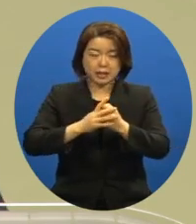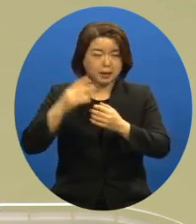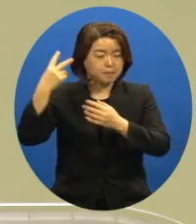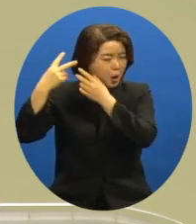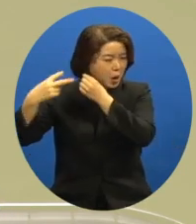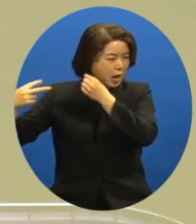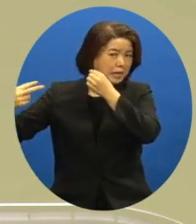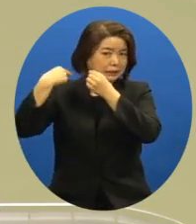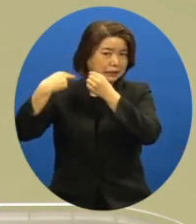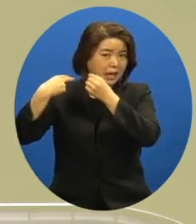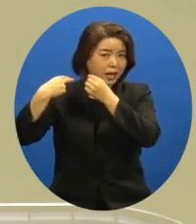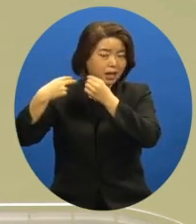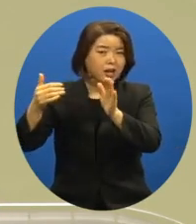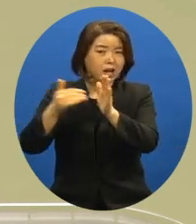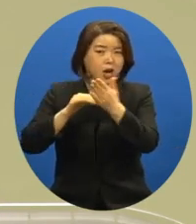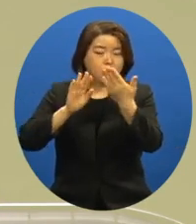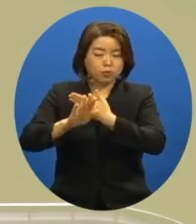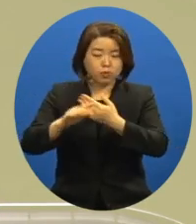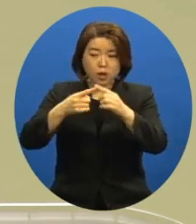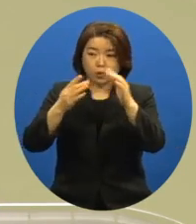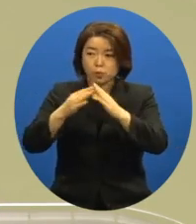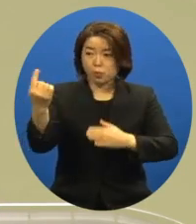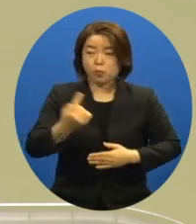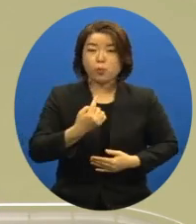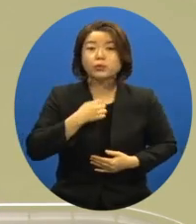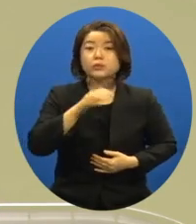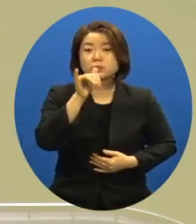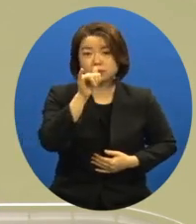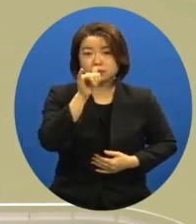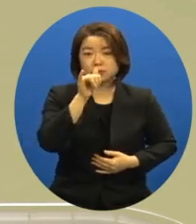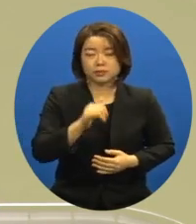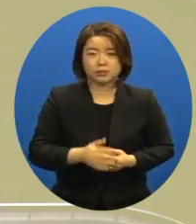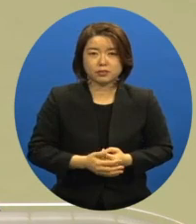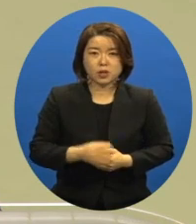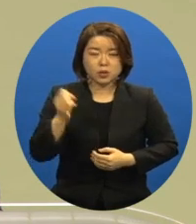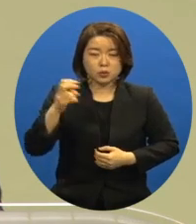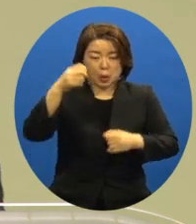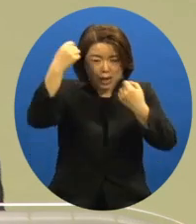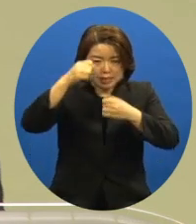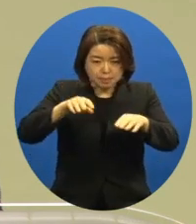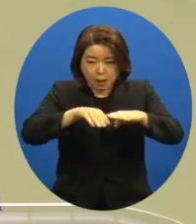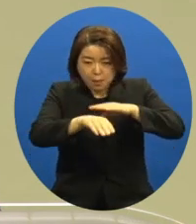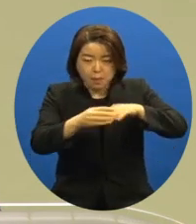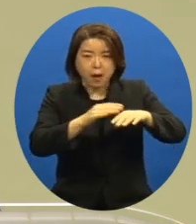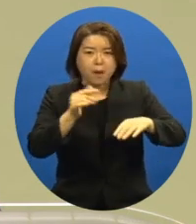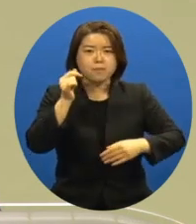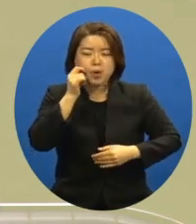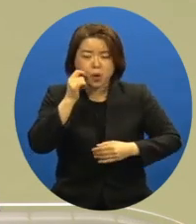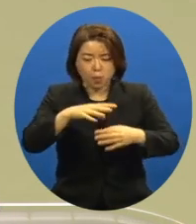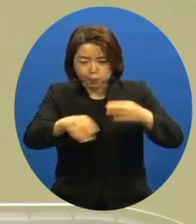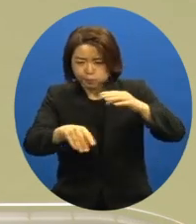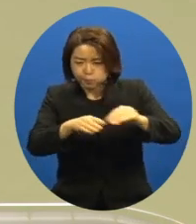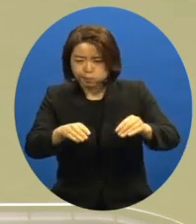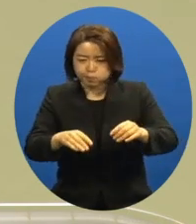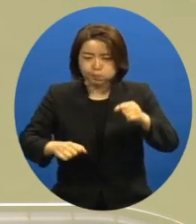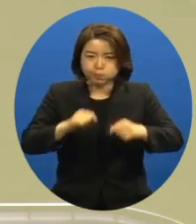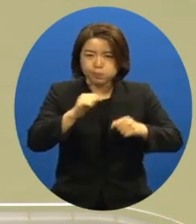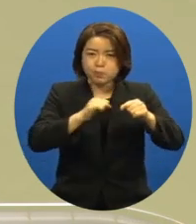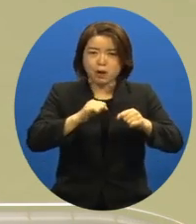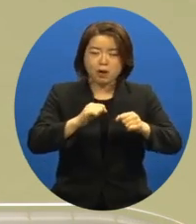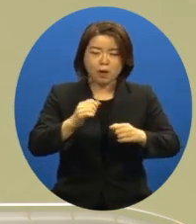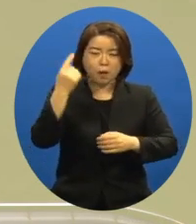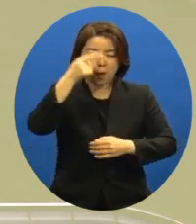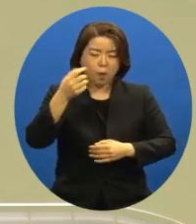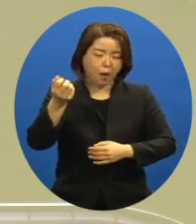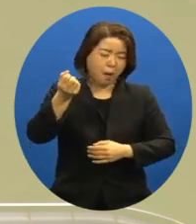다 잘린 채 그렇게 교회에 나오신 적도 있고 신발도 신지 못하고 맨발로 그렇게 얼굴에는